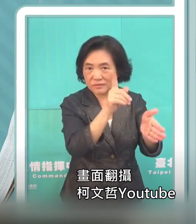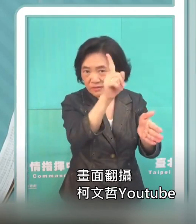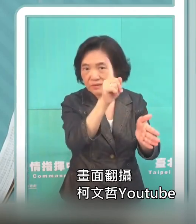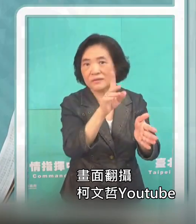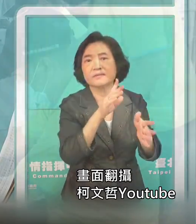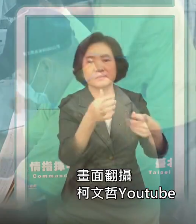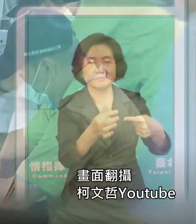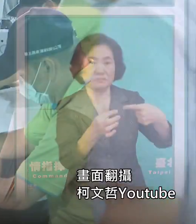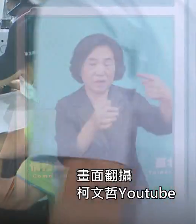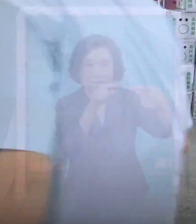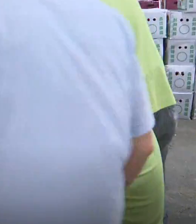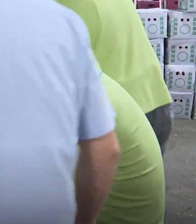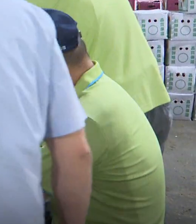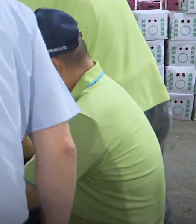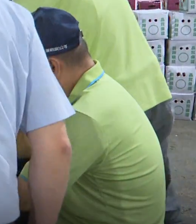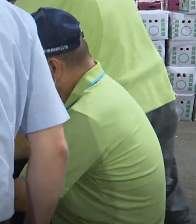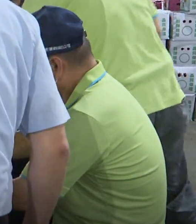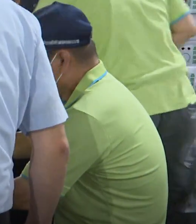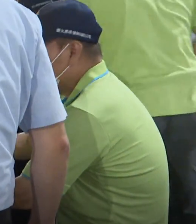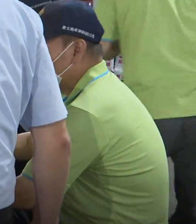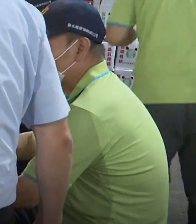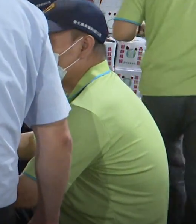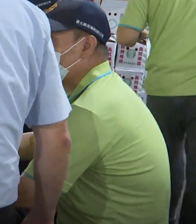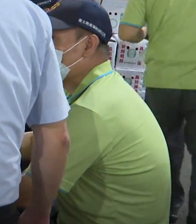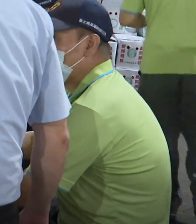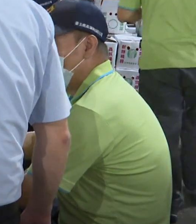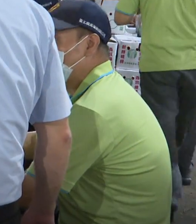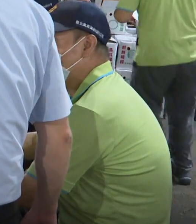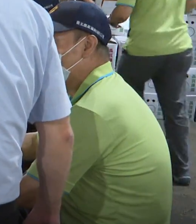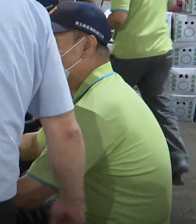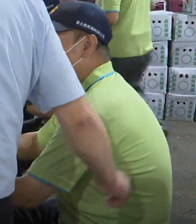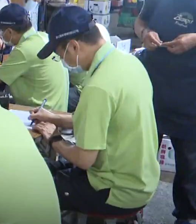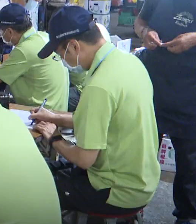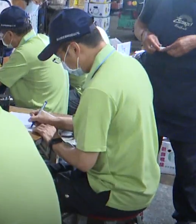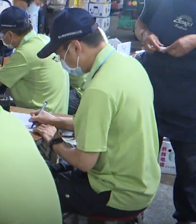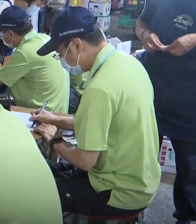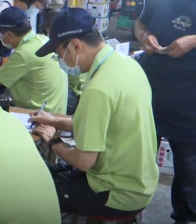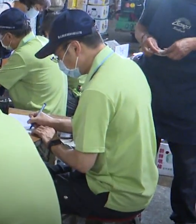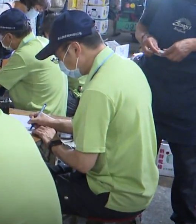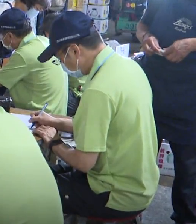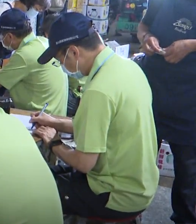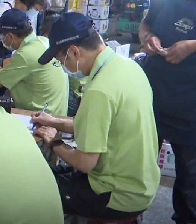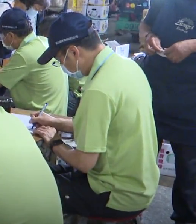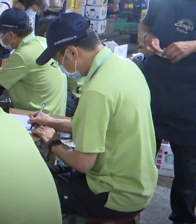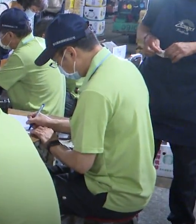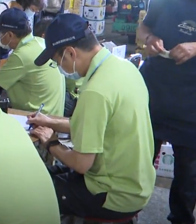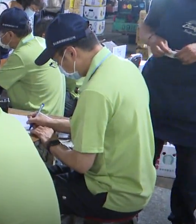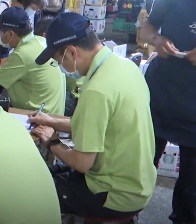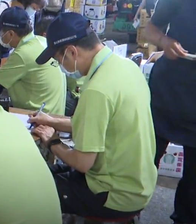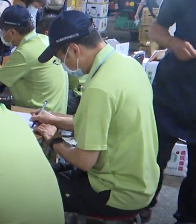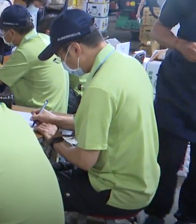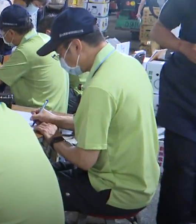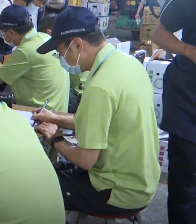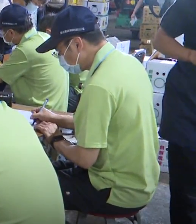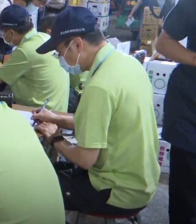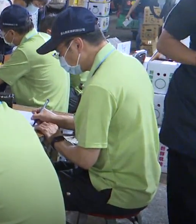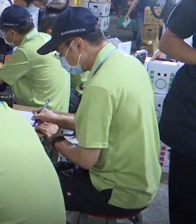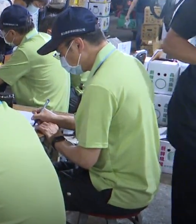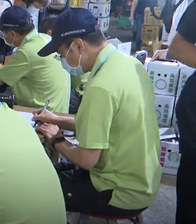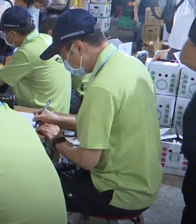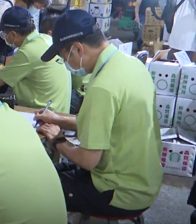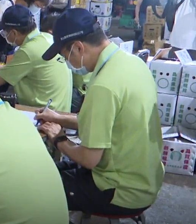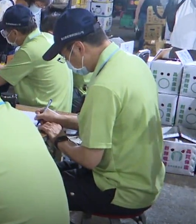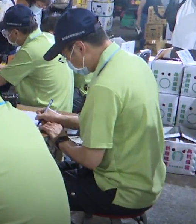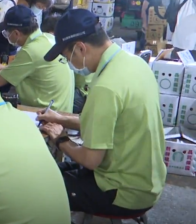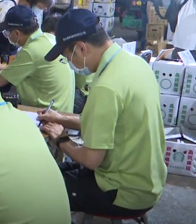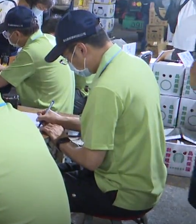会再有更多人染疫。北市府过去都是快筛跟 PCR 检测同步，但因为 CDC 提出新规定，要有快筛阴性